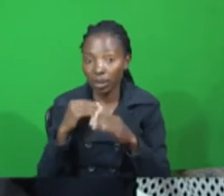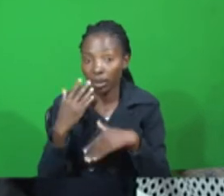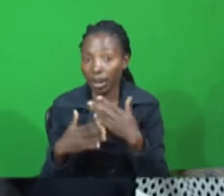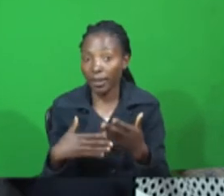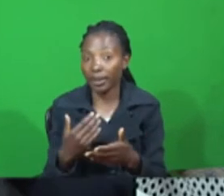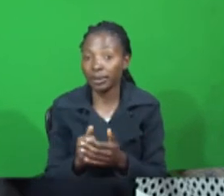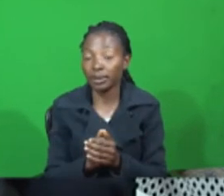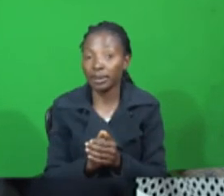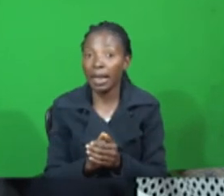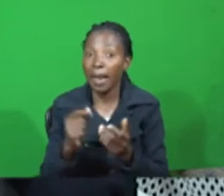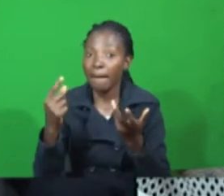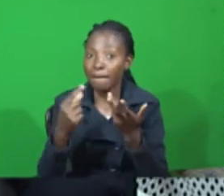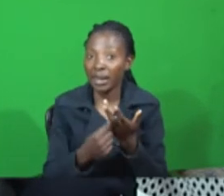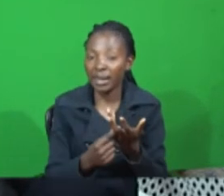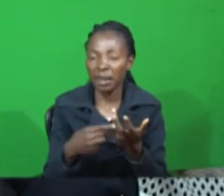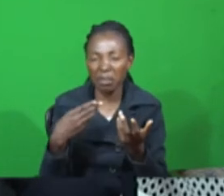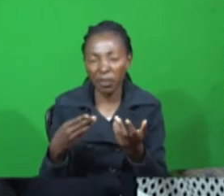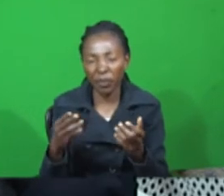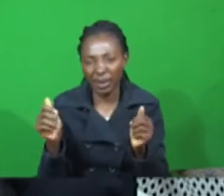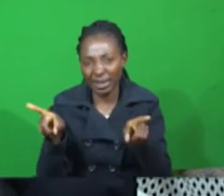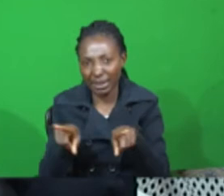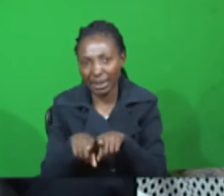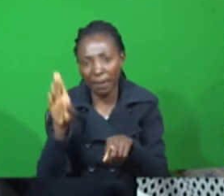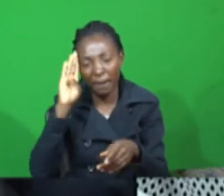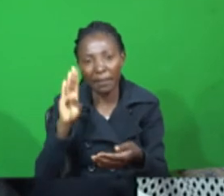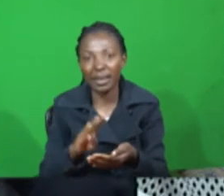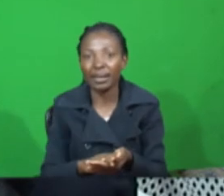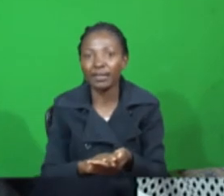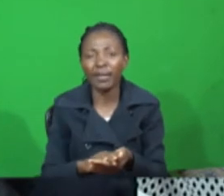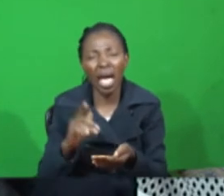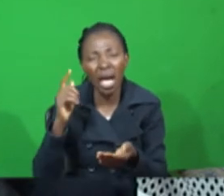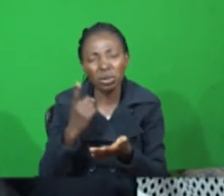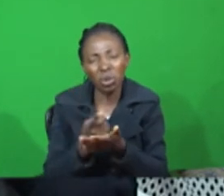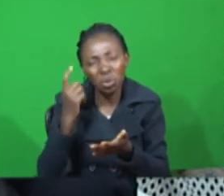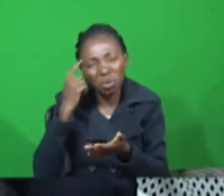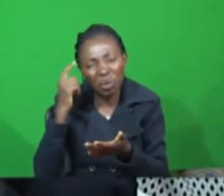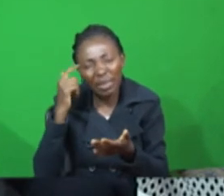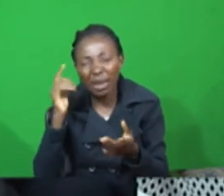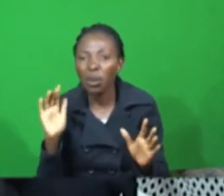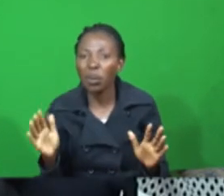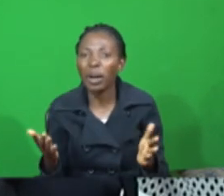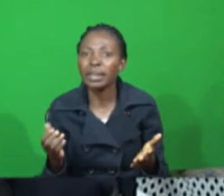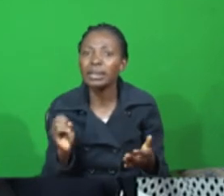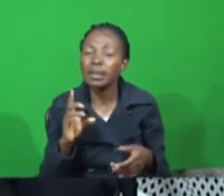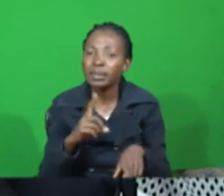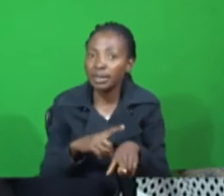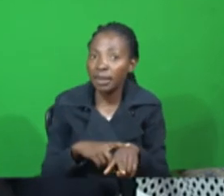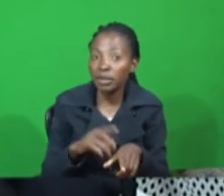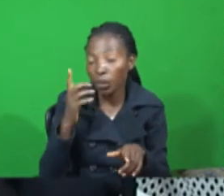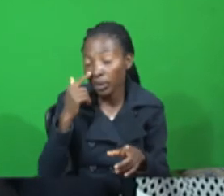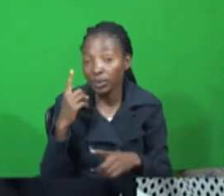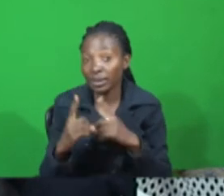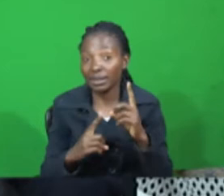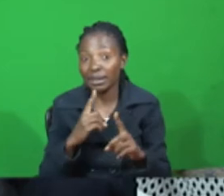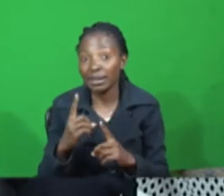mufundisi wataura nyaya yekuroorana vane kutenda kumwe chete. Handizivi kuti vateereri munoiona sei. Dzimwe nguva ukada kukurukura nyaya